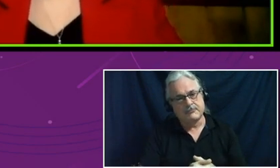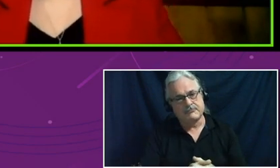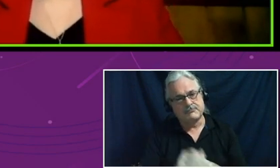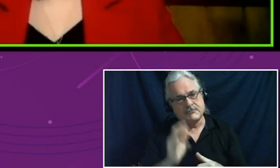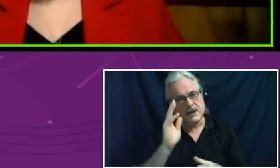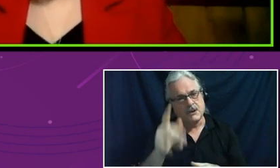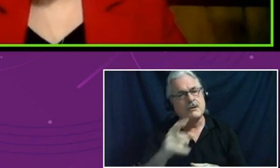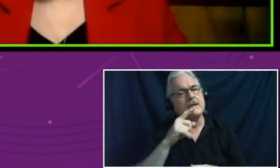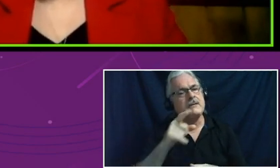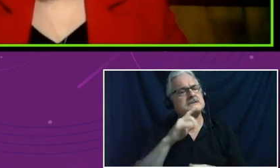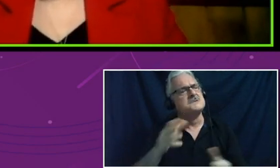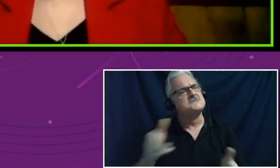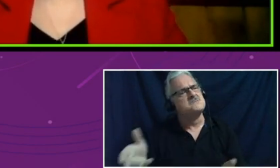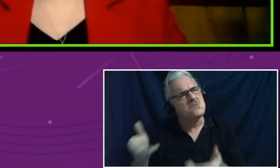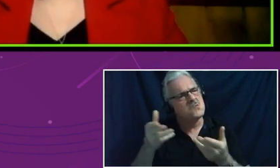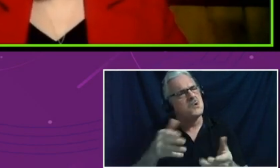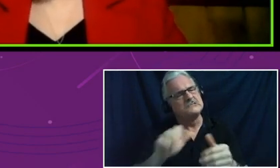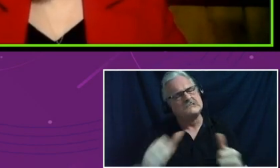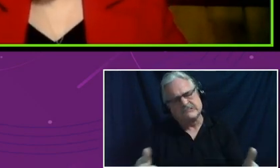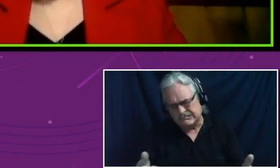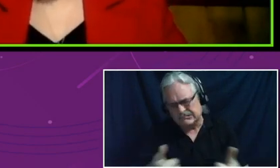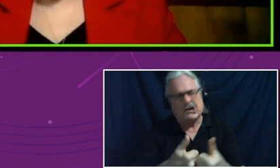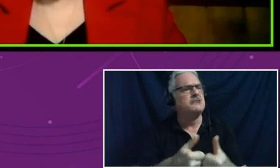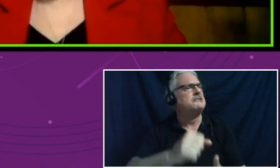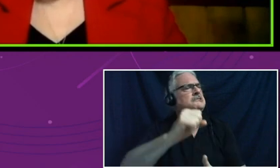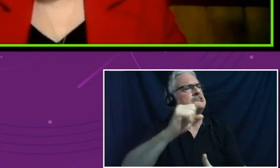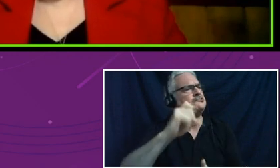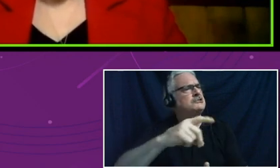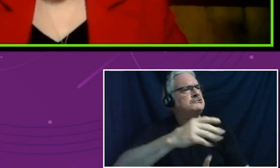La pandémie de la COVID-19